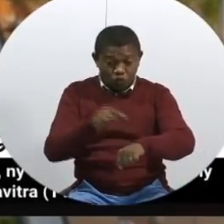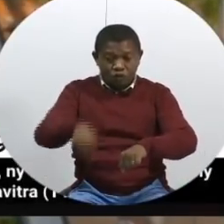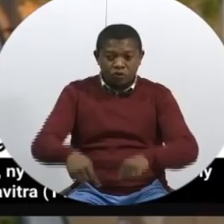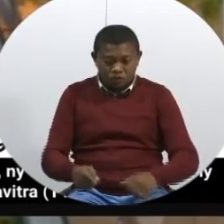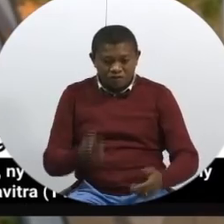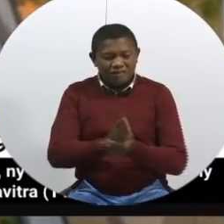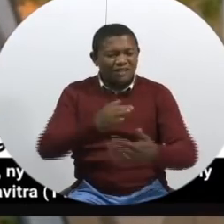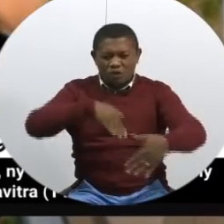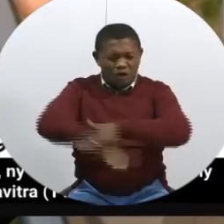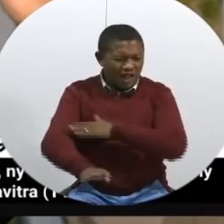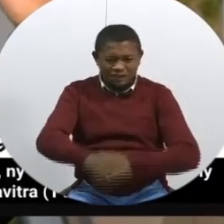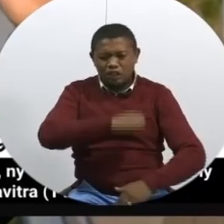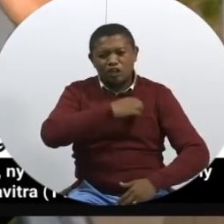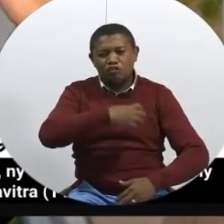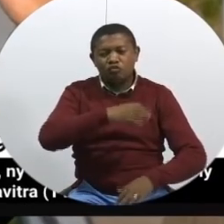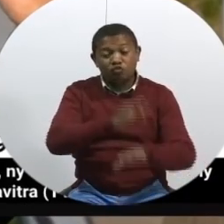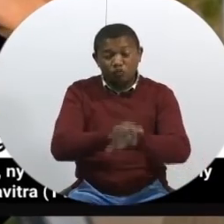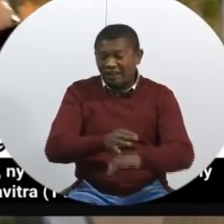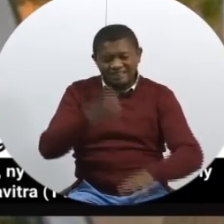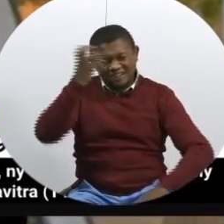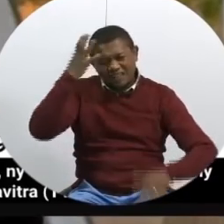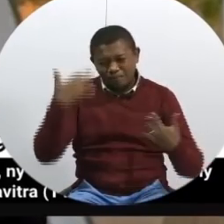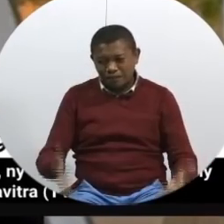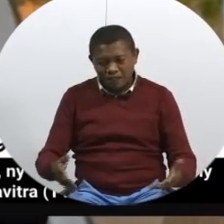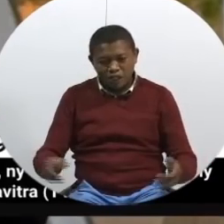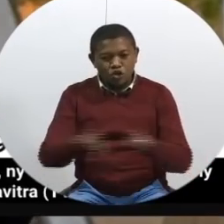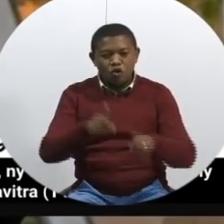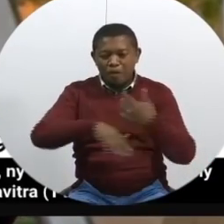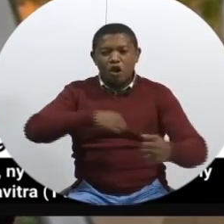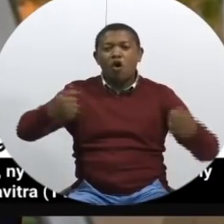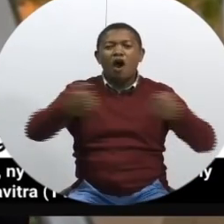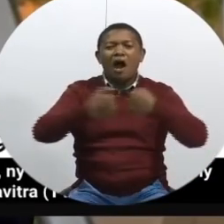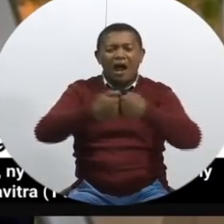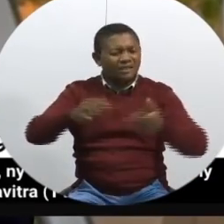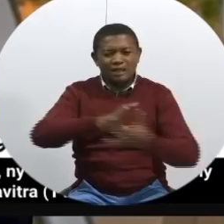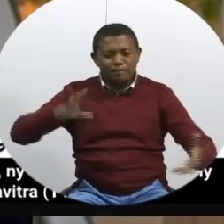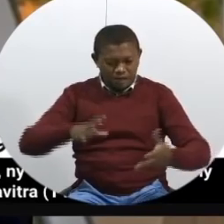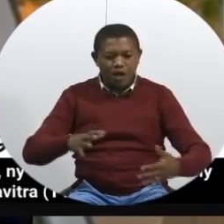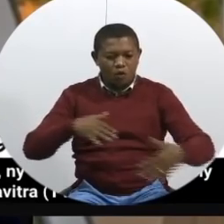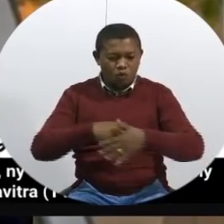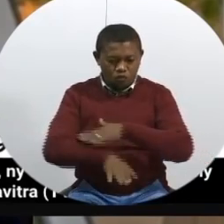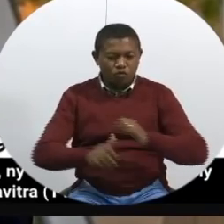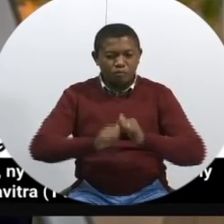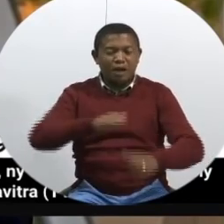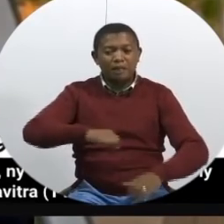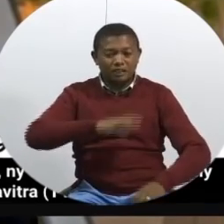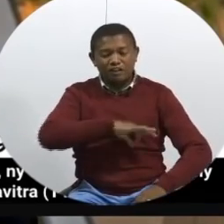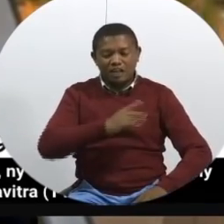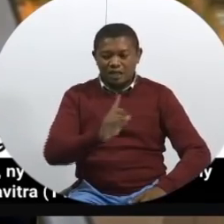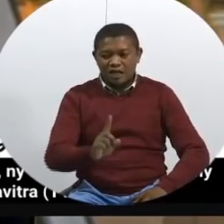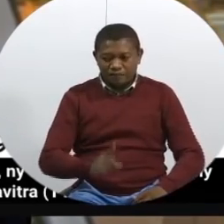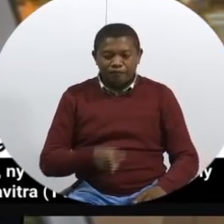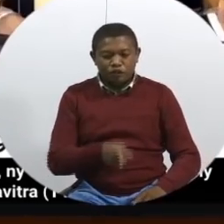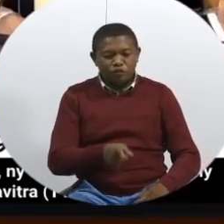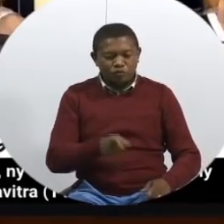dia hoe ao anatin'ny fotoana sarotra anankiray, ao anatin'ny ady goavana atrehan'ny firenena anankiray a, dia misy foana ny